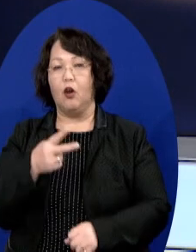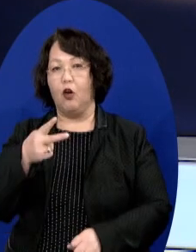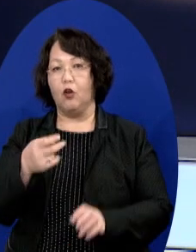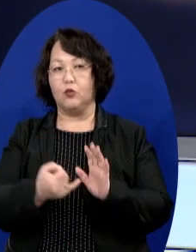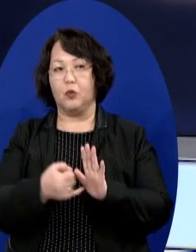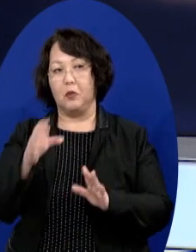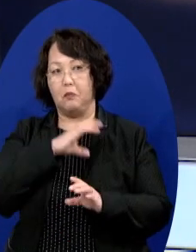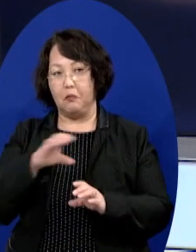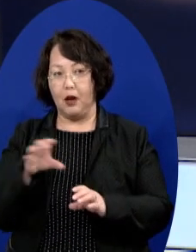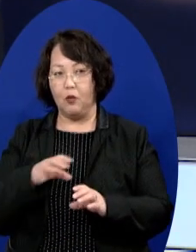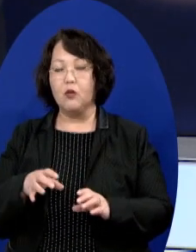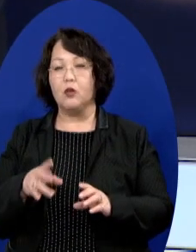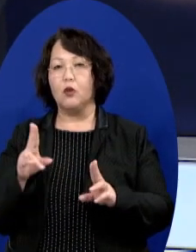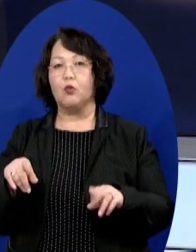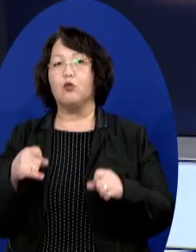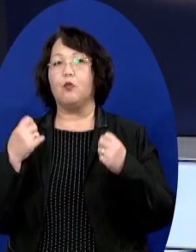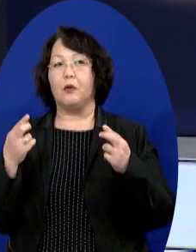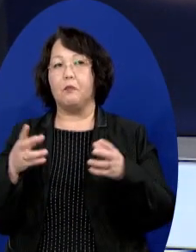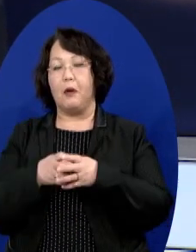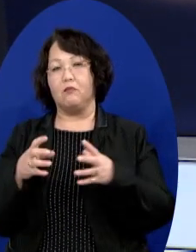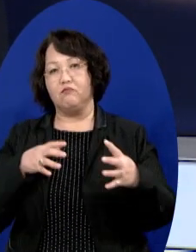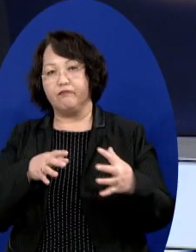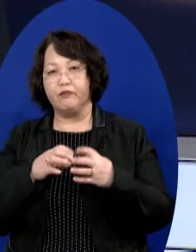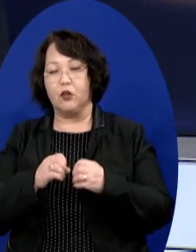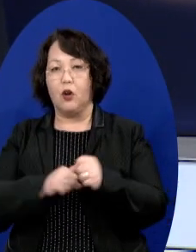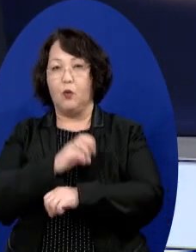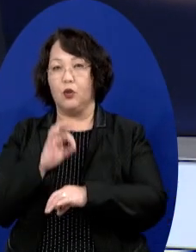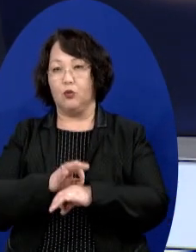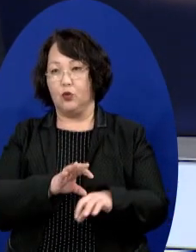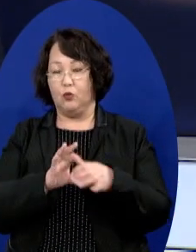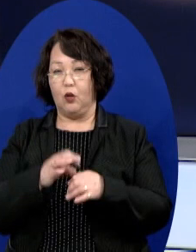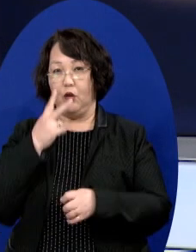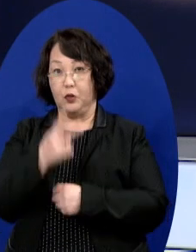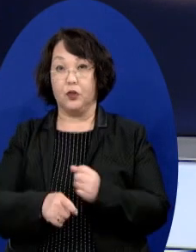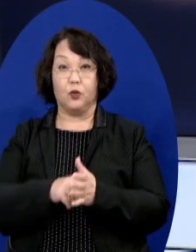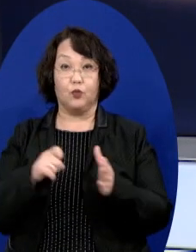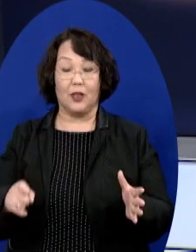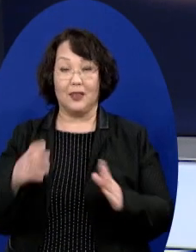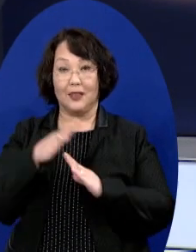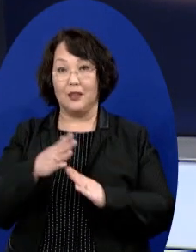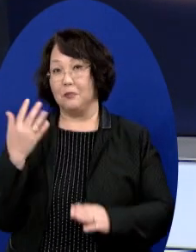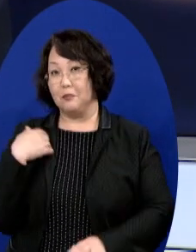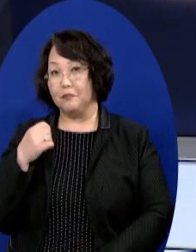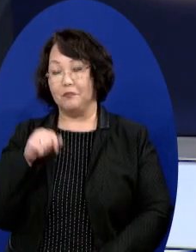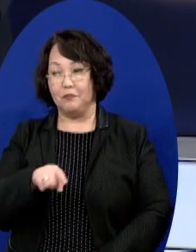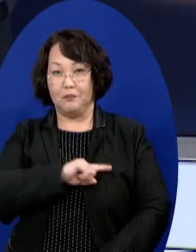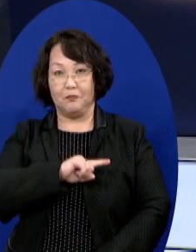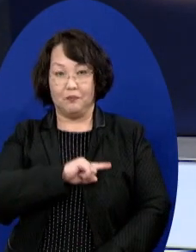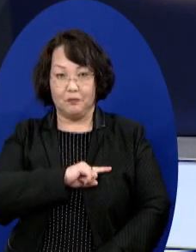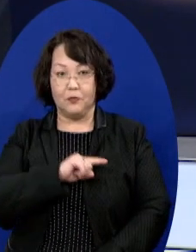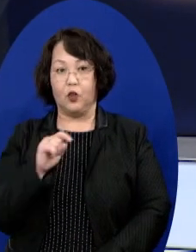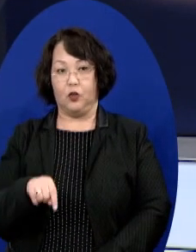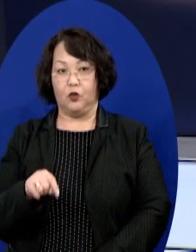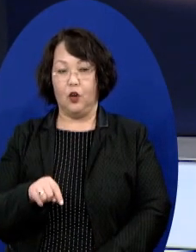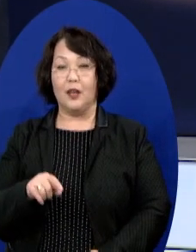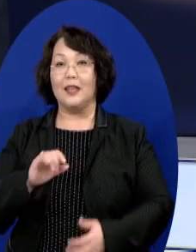26 байгууллага клубын баг тамирчид өрсөлдөж байна. За ковидын улмаас бас 2 жилийн хугацаанд завсарлаад байсан энэ тэмцээнд энэ жил